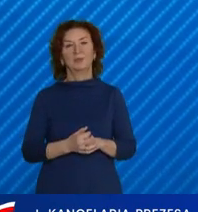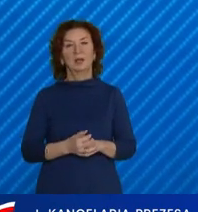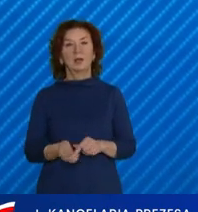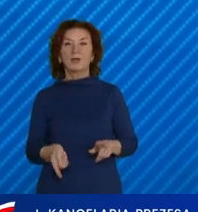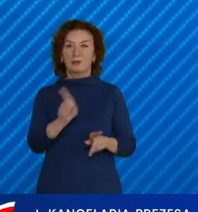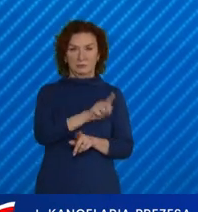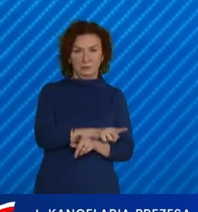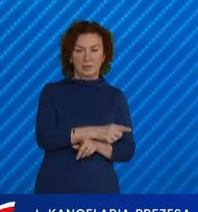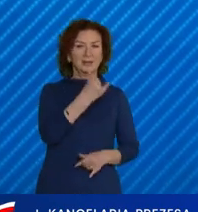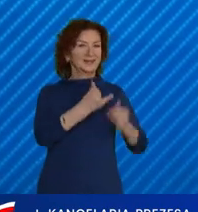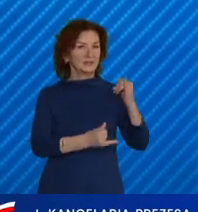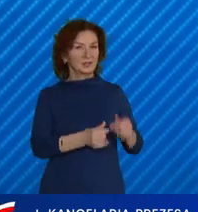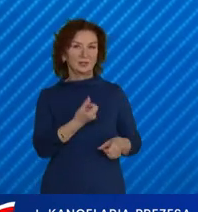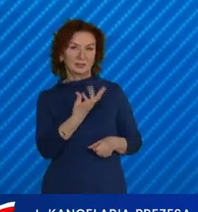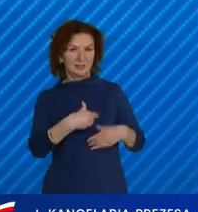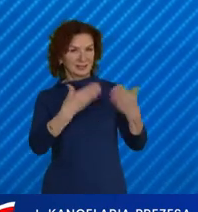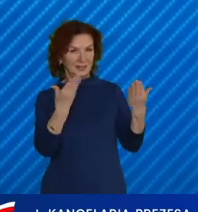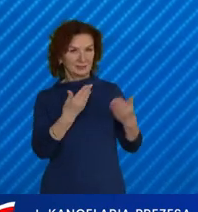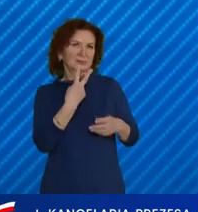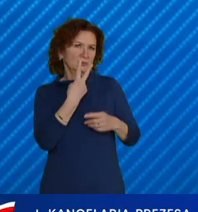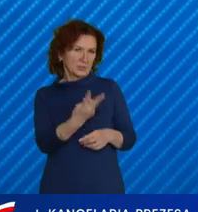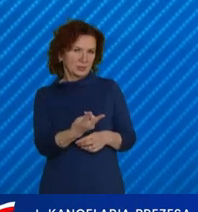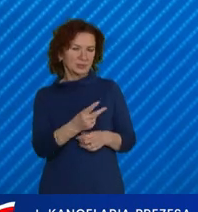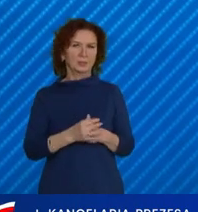jeżeli po kilku dniach okaże się,